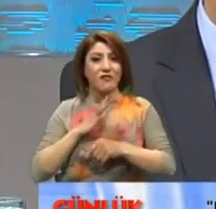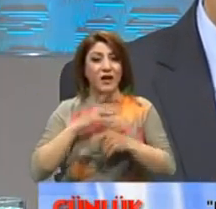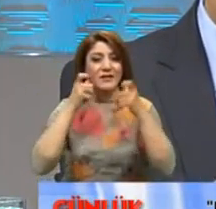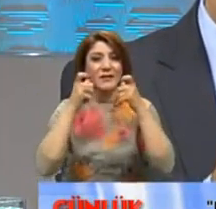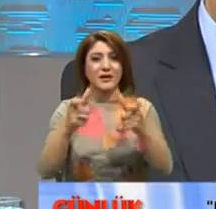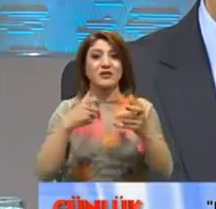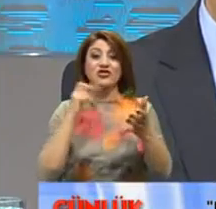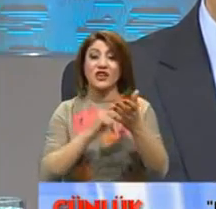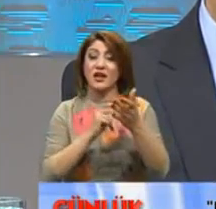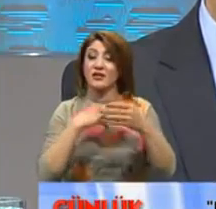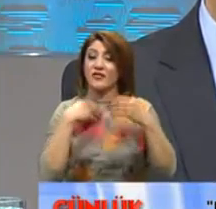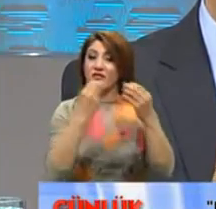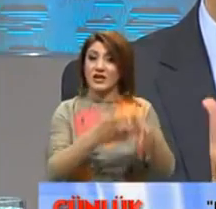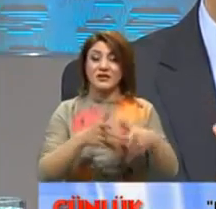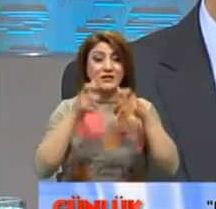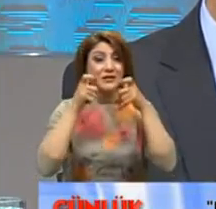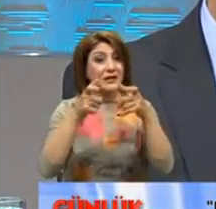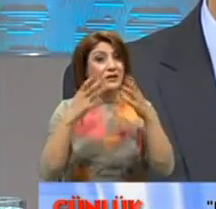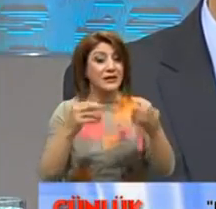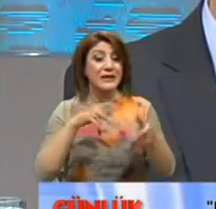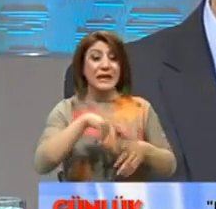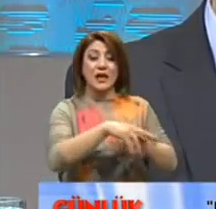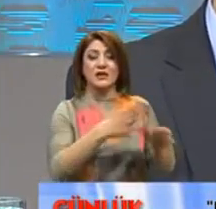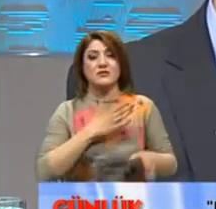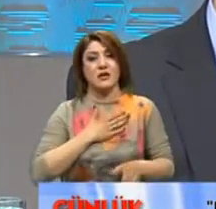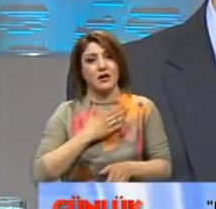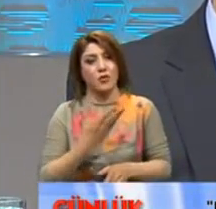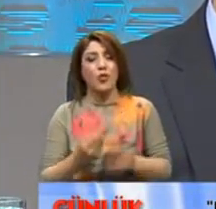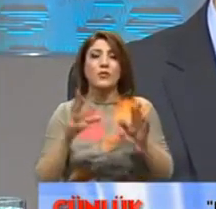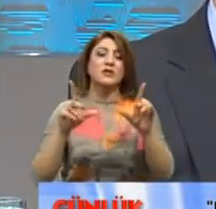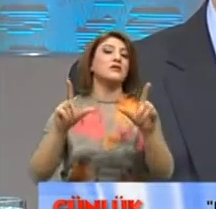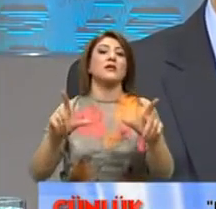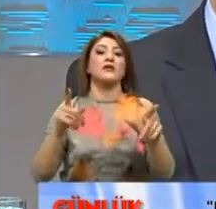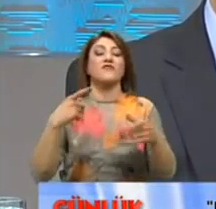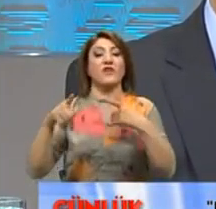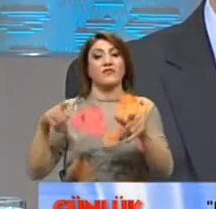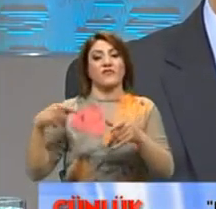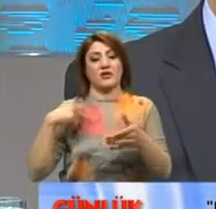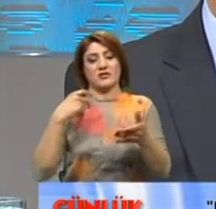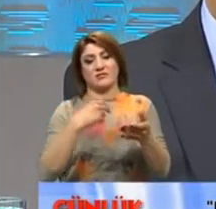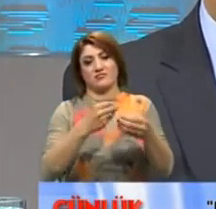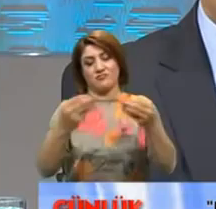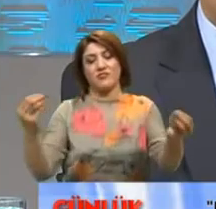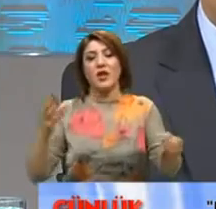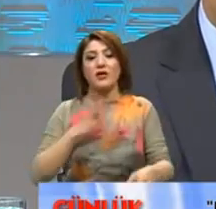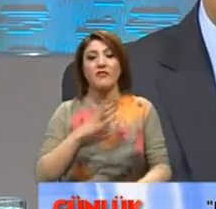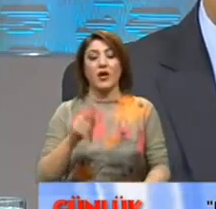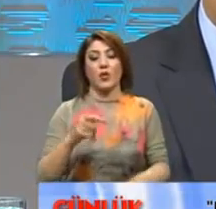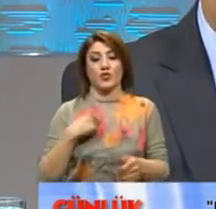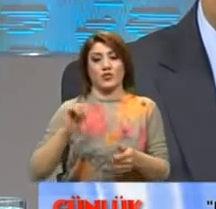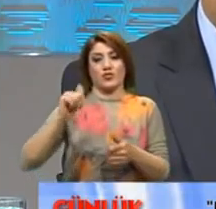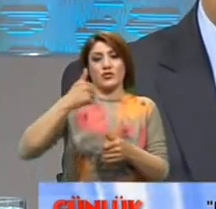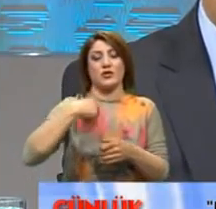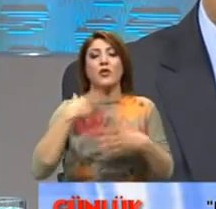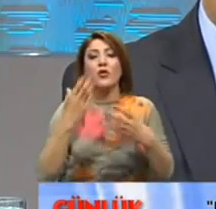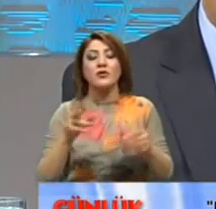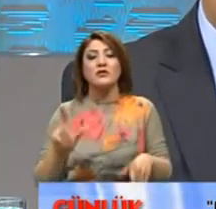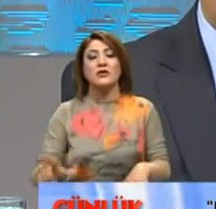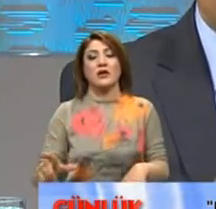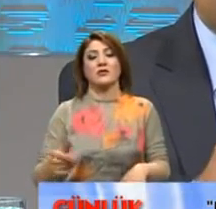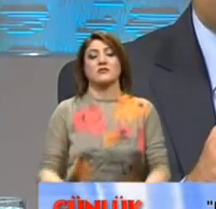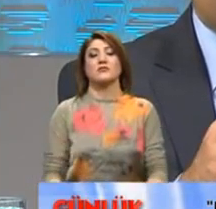yersiniz. Dikkatli olmak zorundasınız. Yaya saygı göstermek zorundasınız. Binlerce fahri trafik müfettişi var. Yani bunların öncelikleri vardır. Ceza